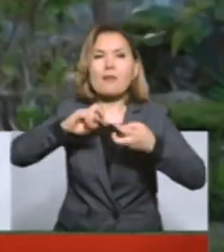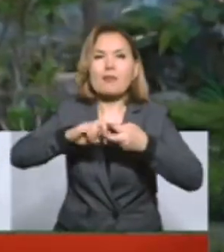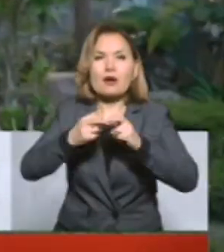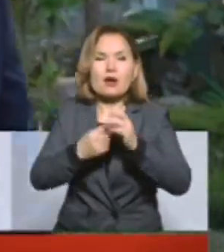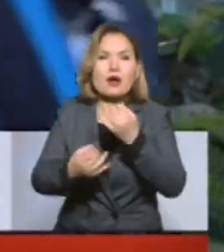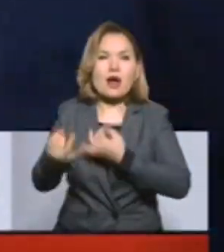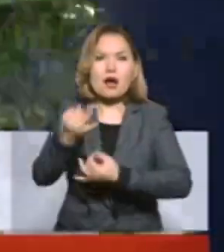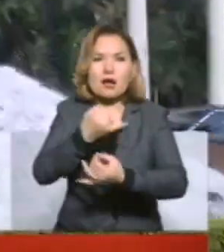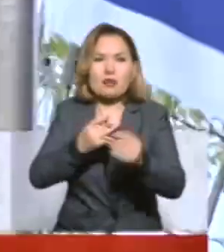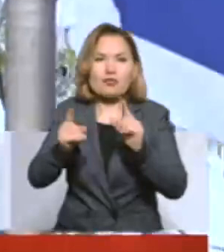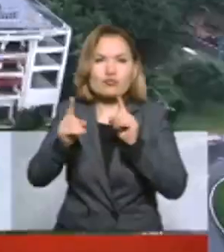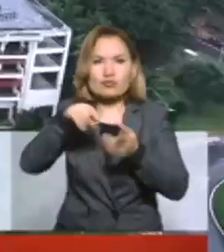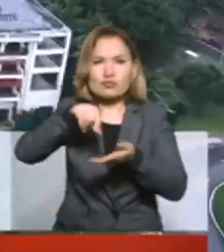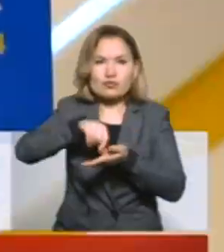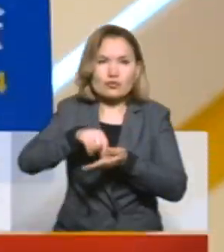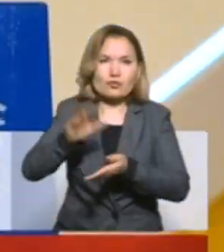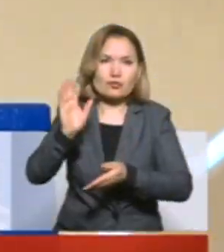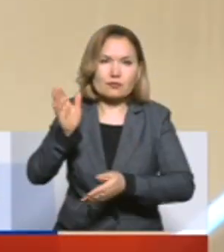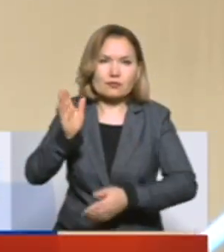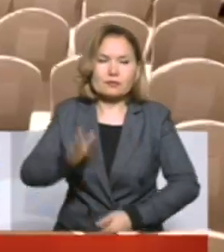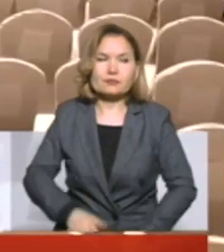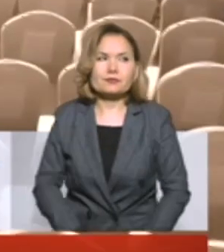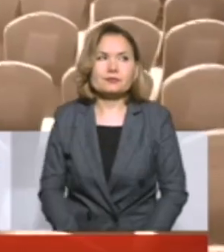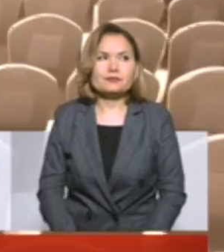талқыға салып жатыр.